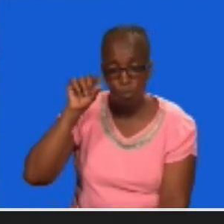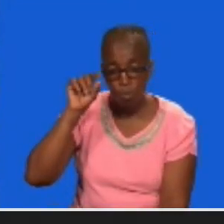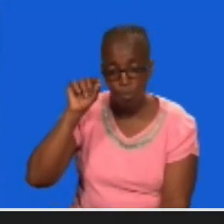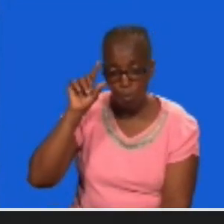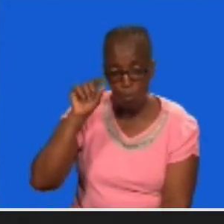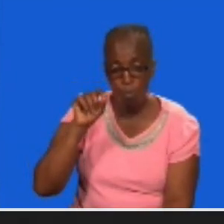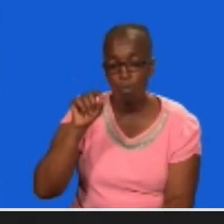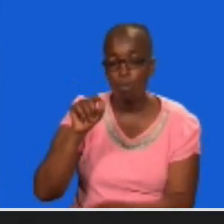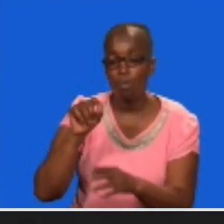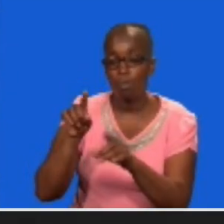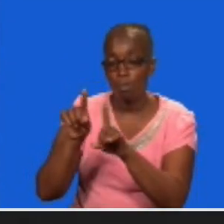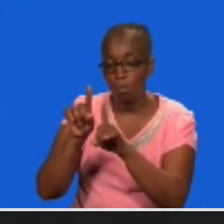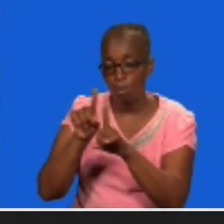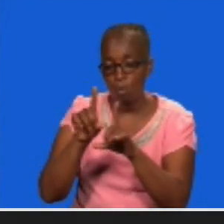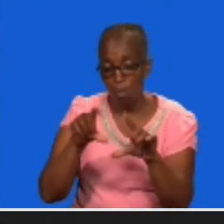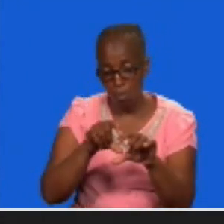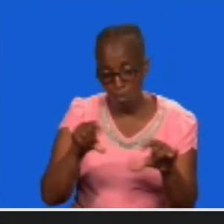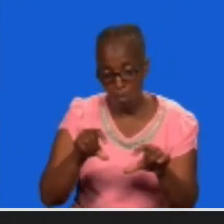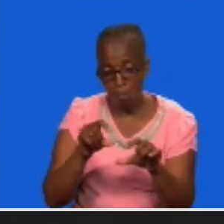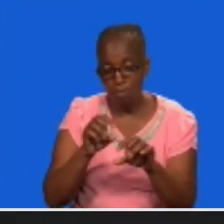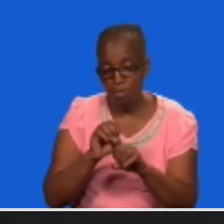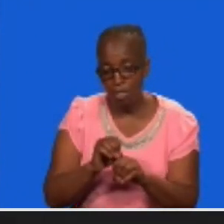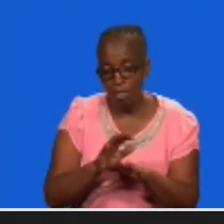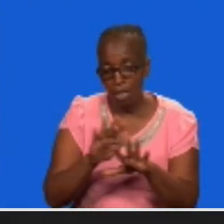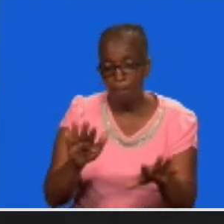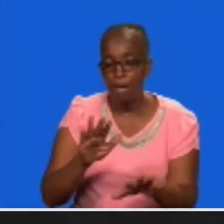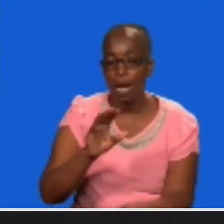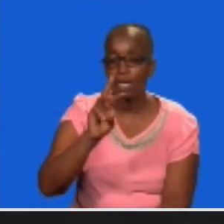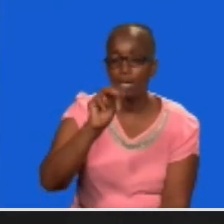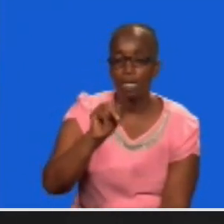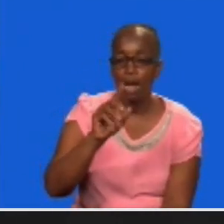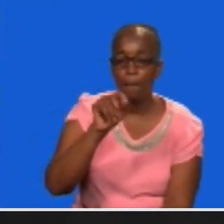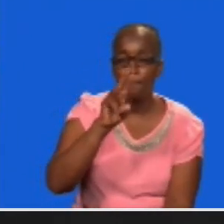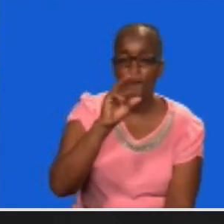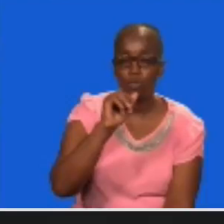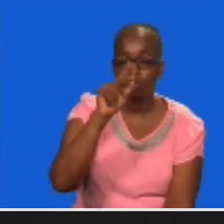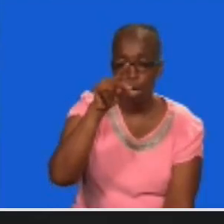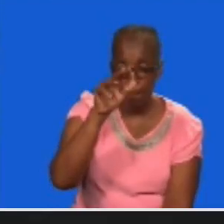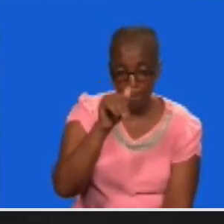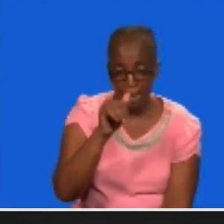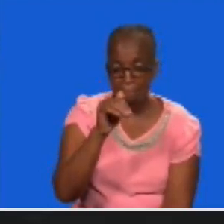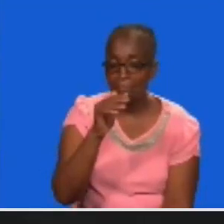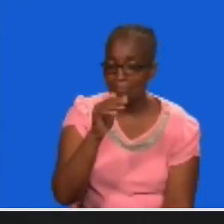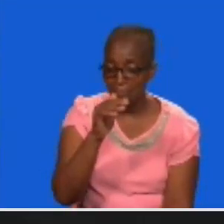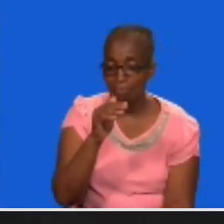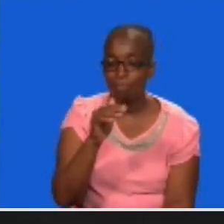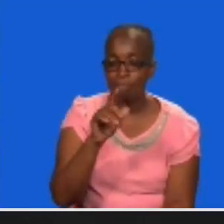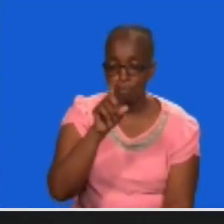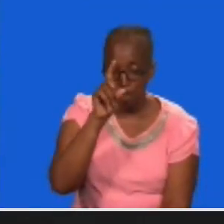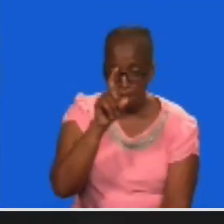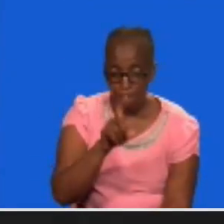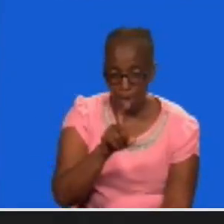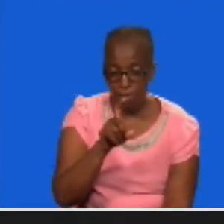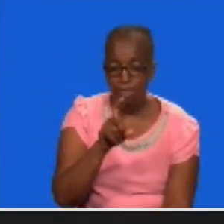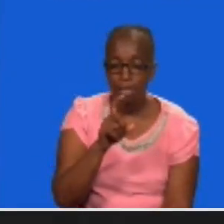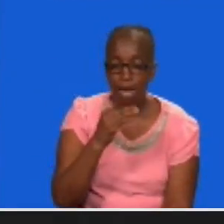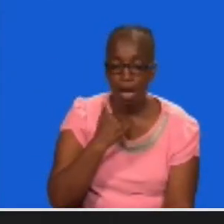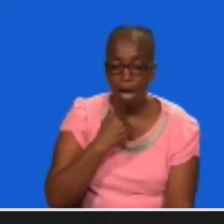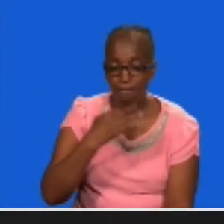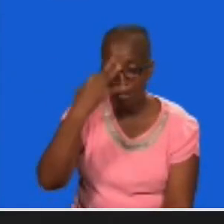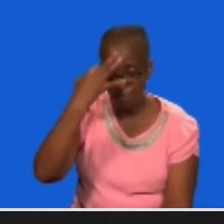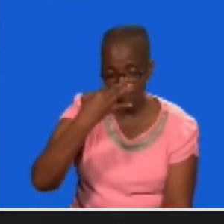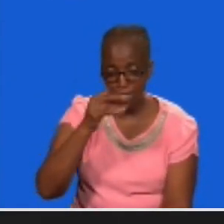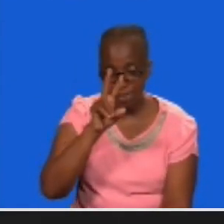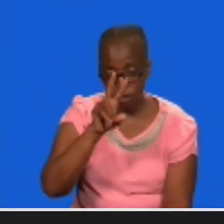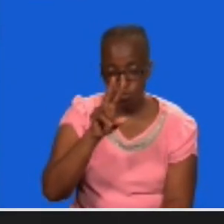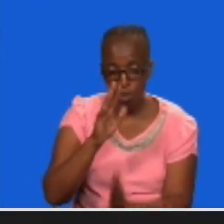mpaka Mombasa kupitia kule Pangani ambao inapea mtu hapa maji, inapea Kilifi maji na ile side nyingine ya juu, bado